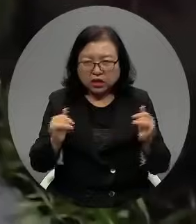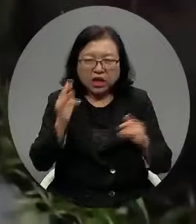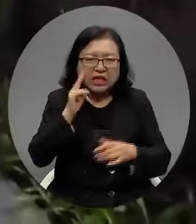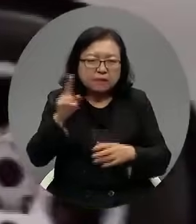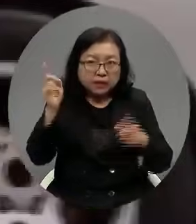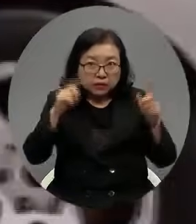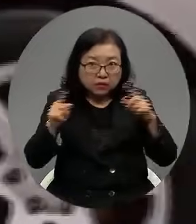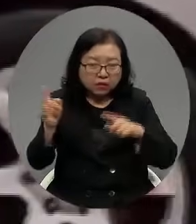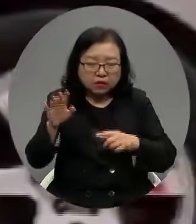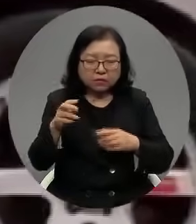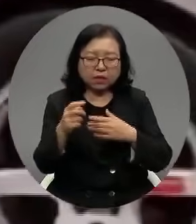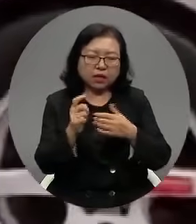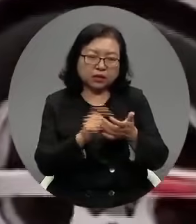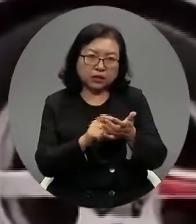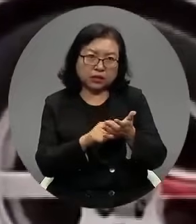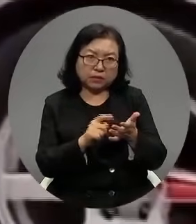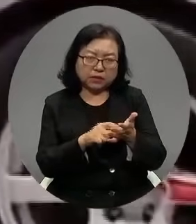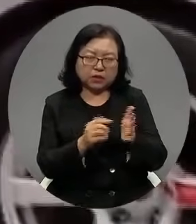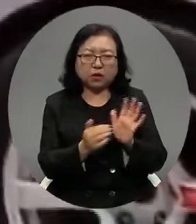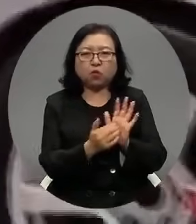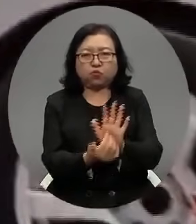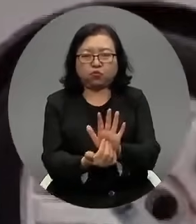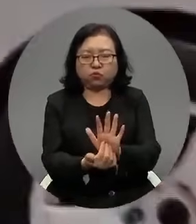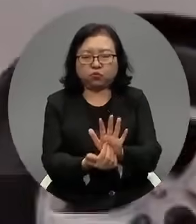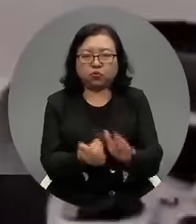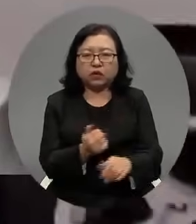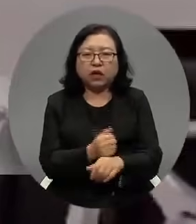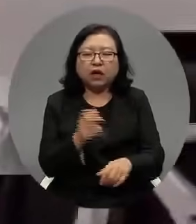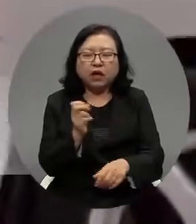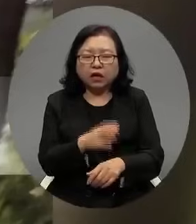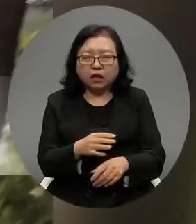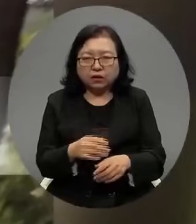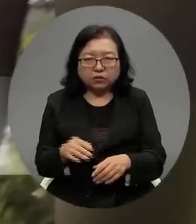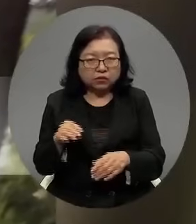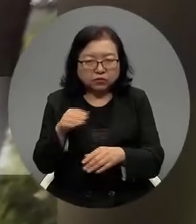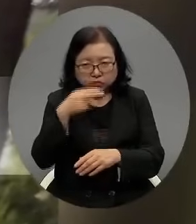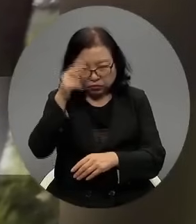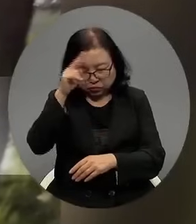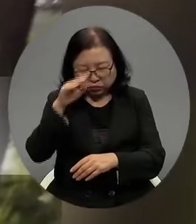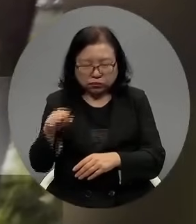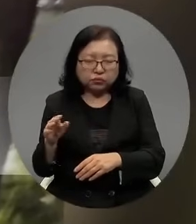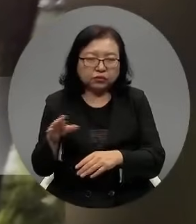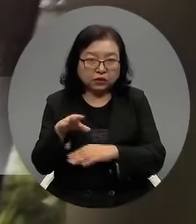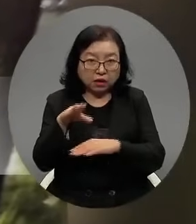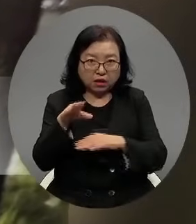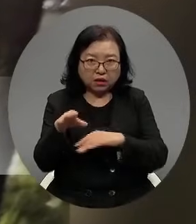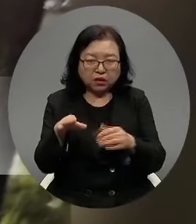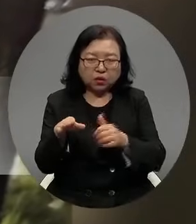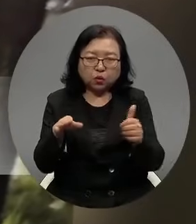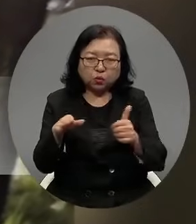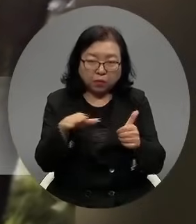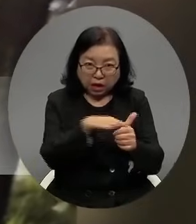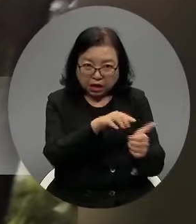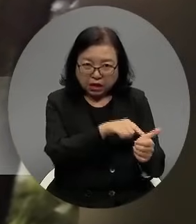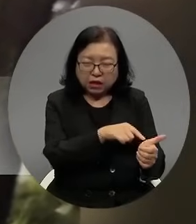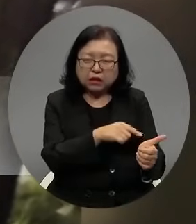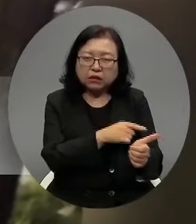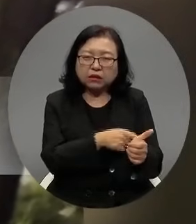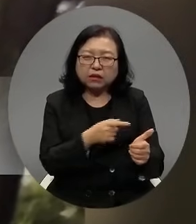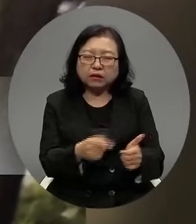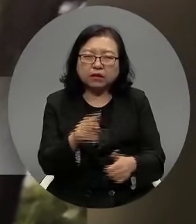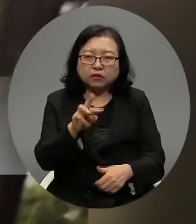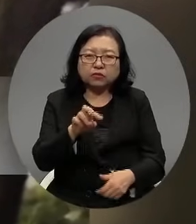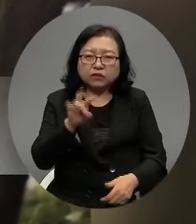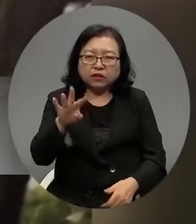거부당했습니다. 음주운전 차량에 치인 30대 오토바이 운전자가 충북대병원을 비롯한 2, 3차 병원 24곳에서